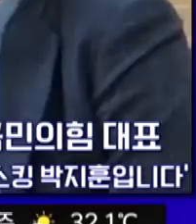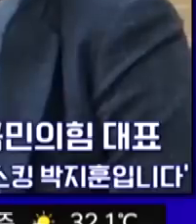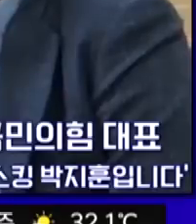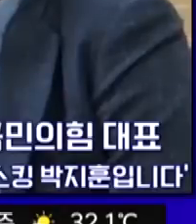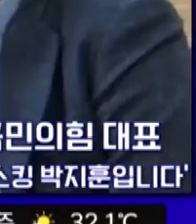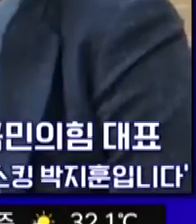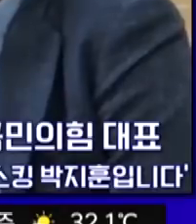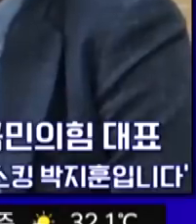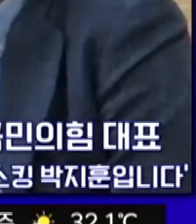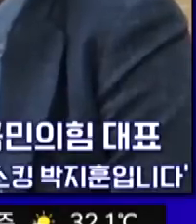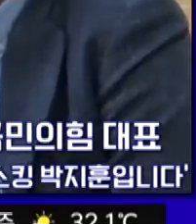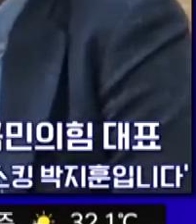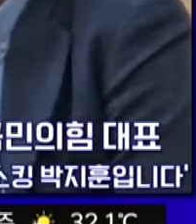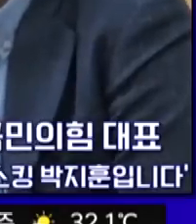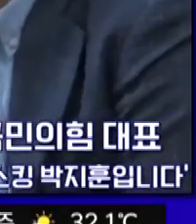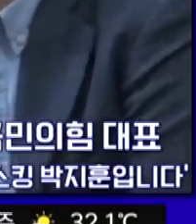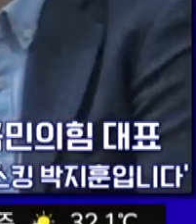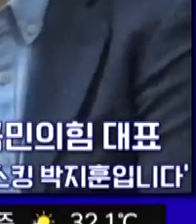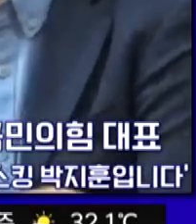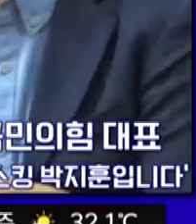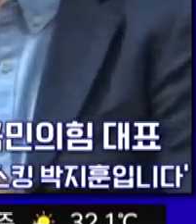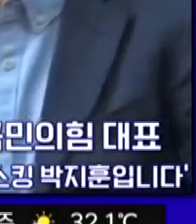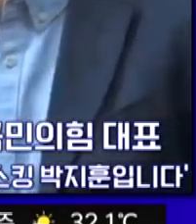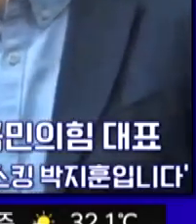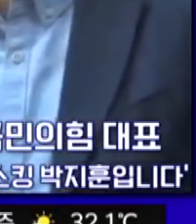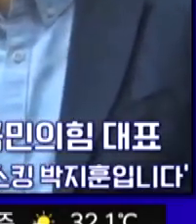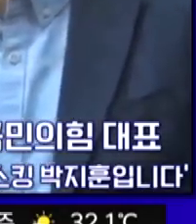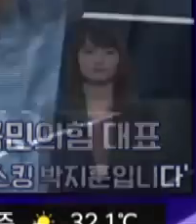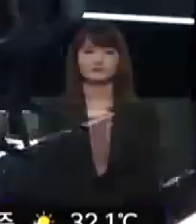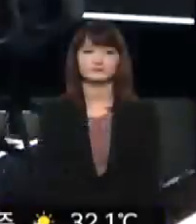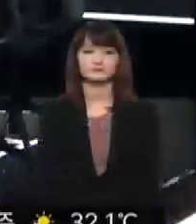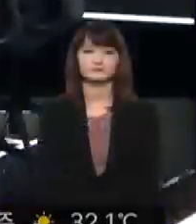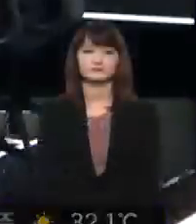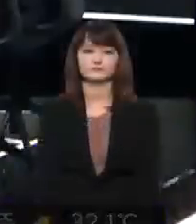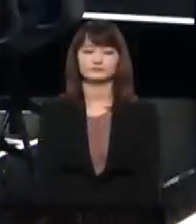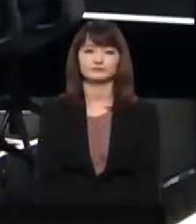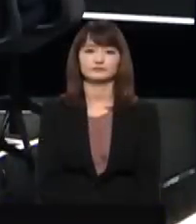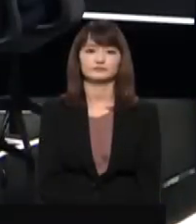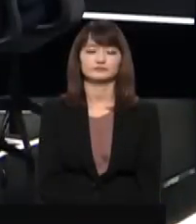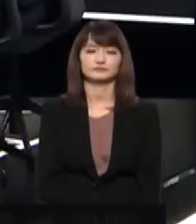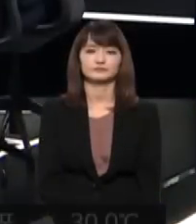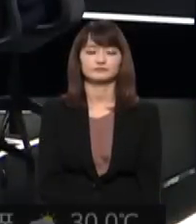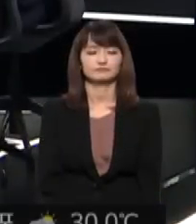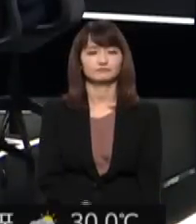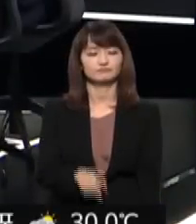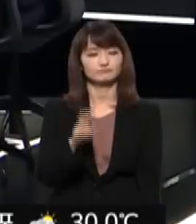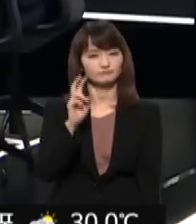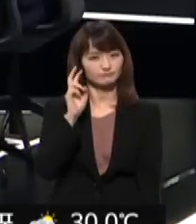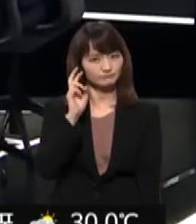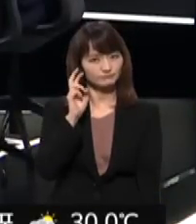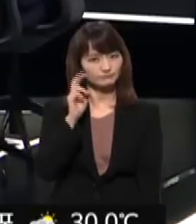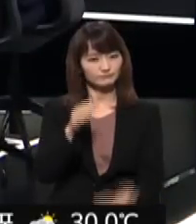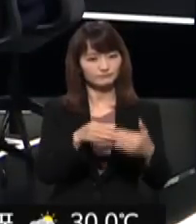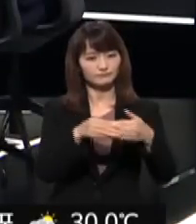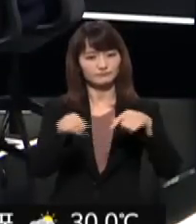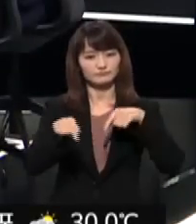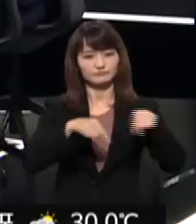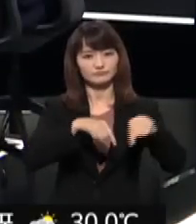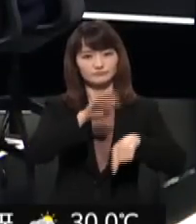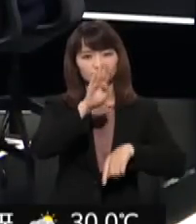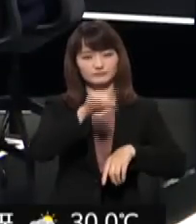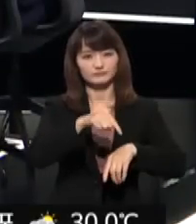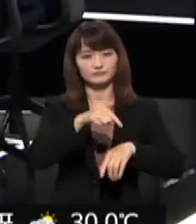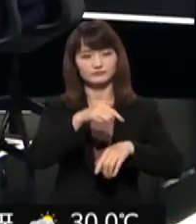저는 글쎄요 예 글쎄요 지도부가 지도부가